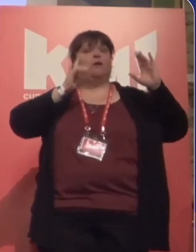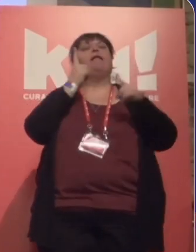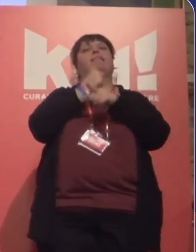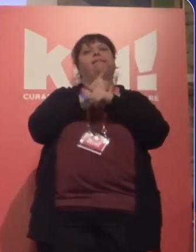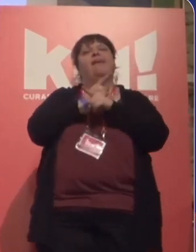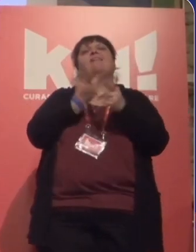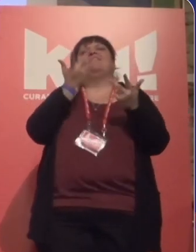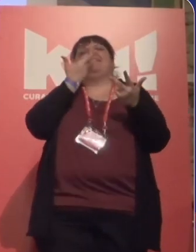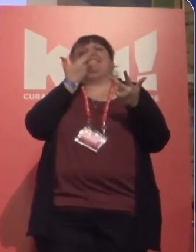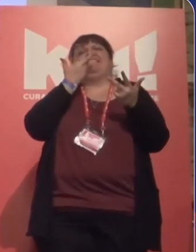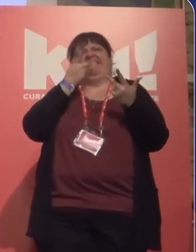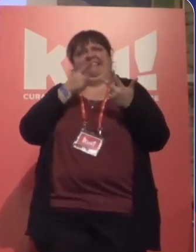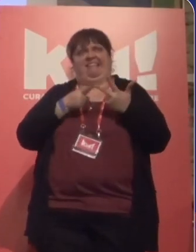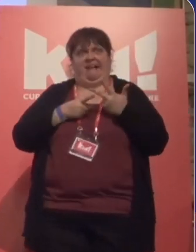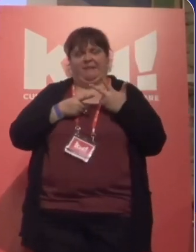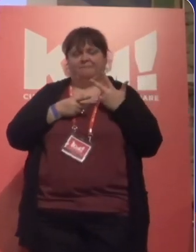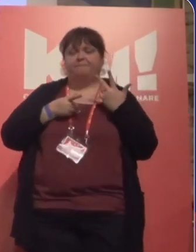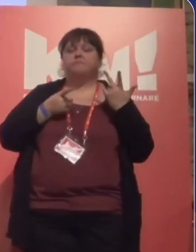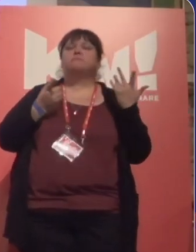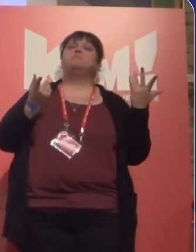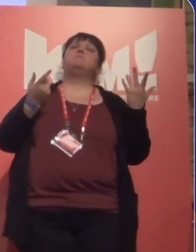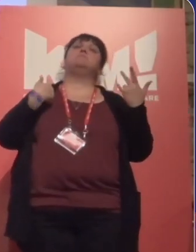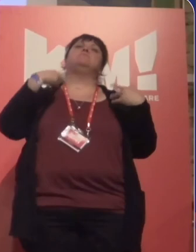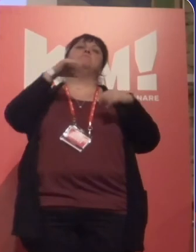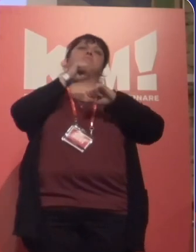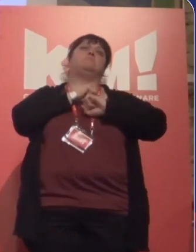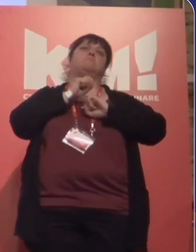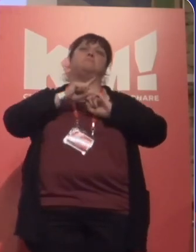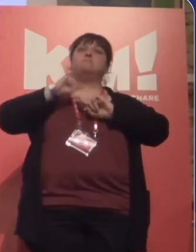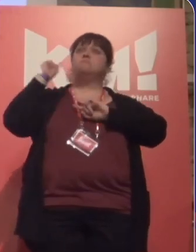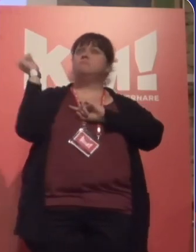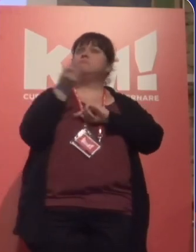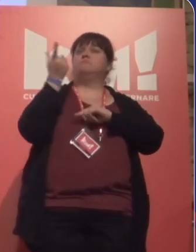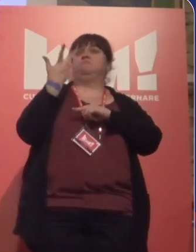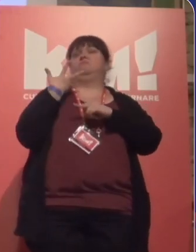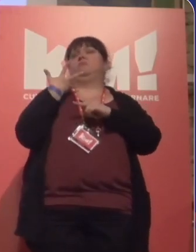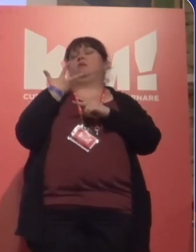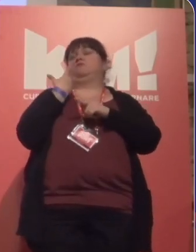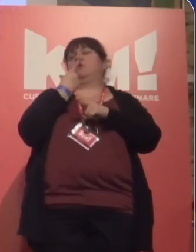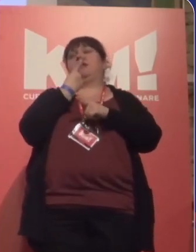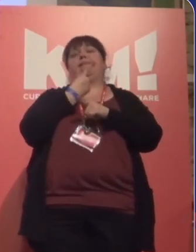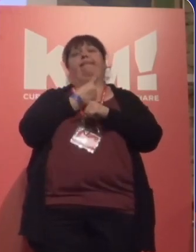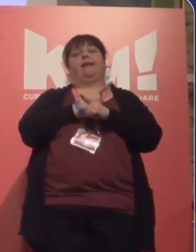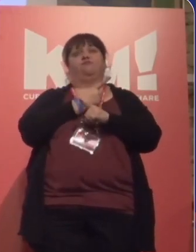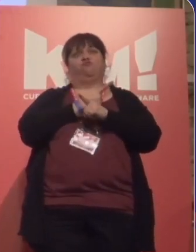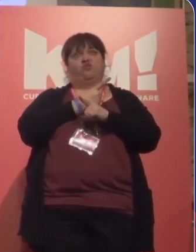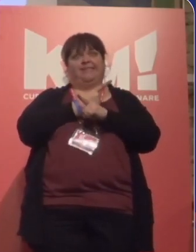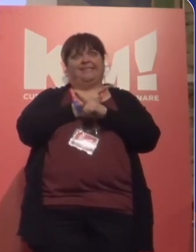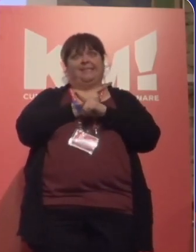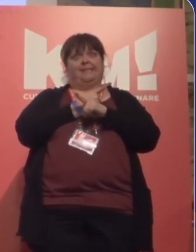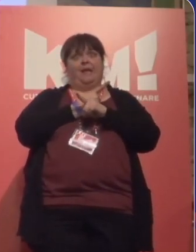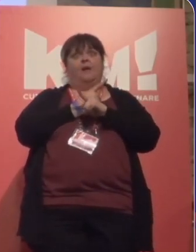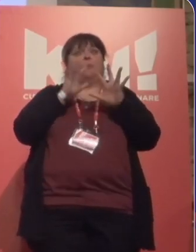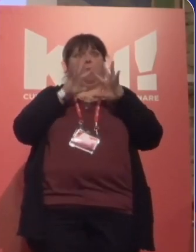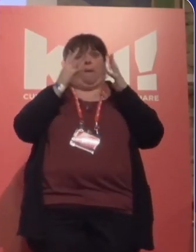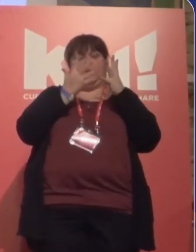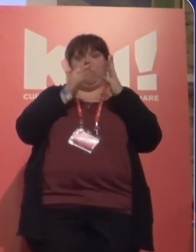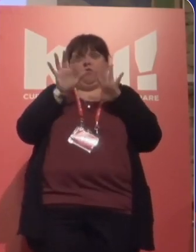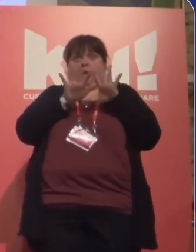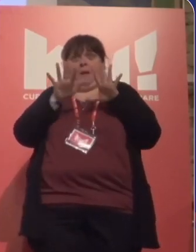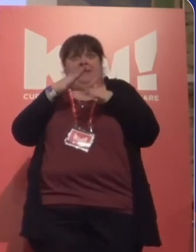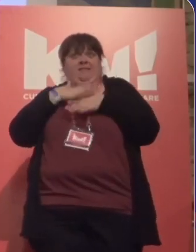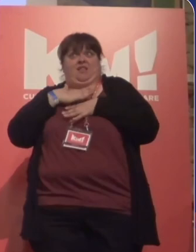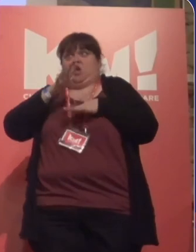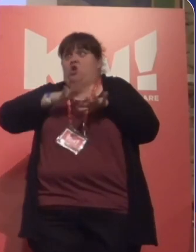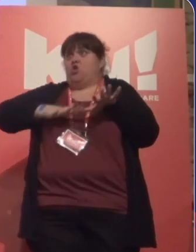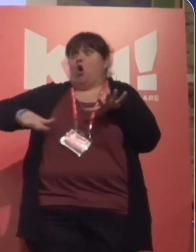abbiamo tutta la necessità proprio in questa parte di mondo che è quella